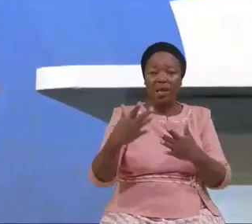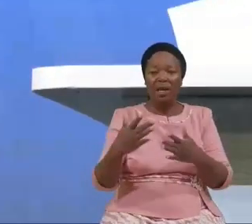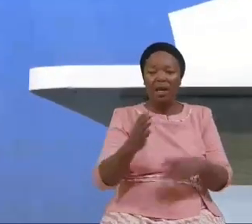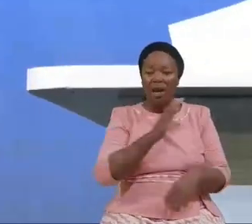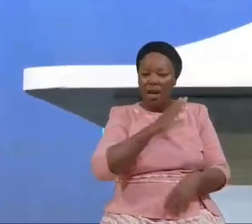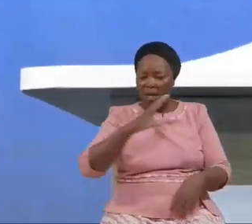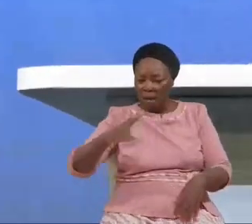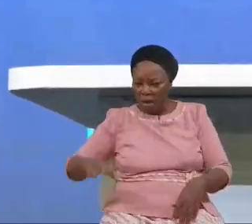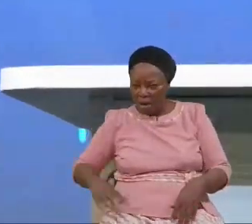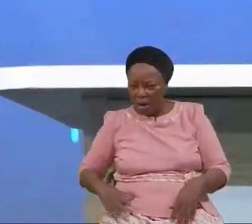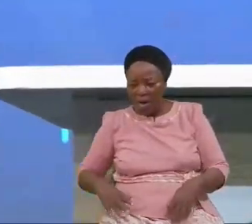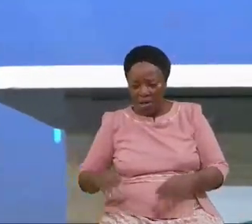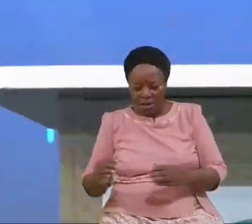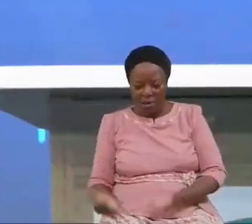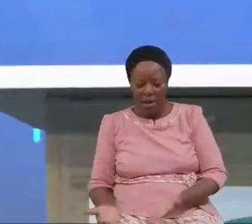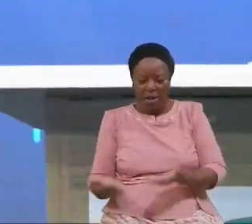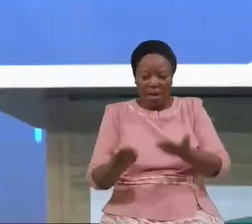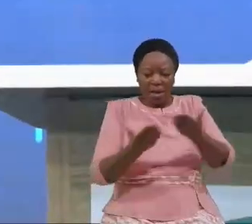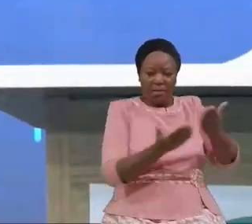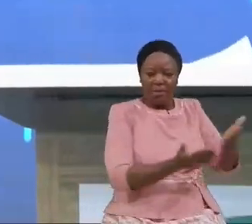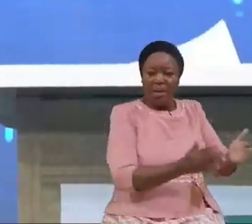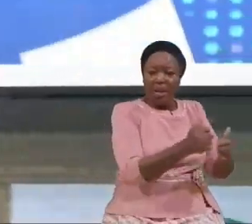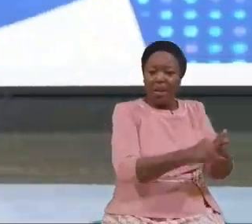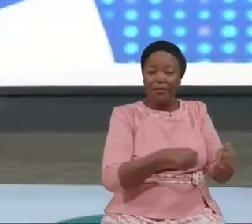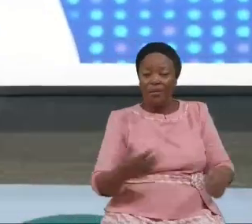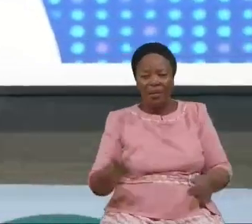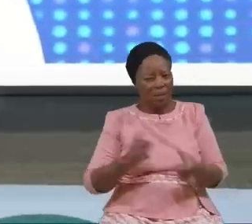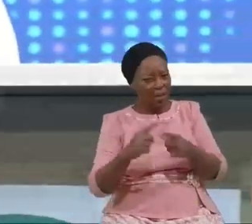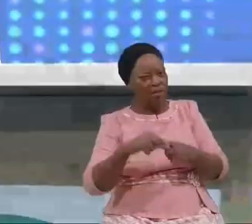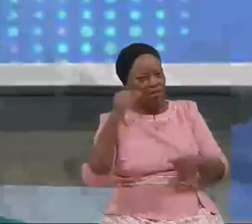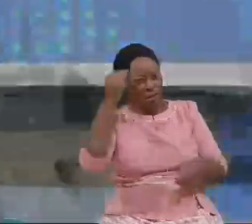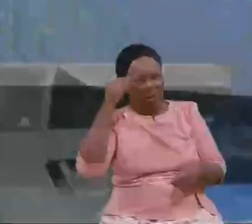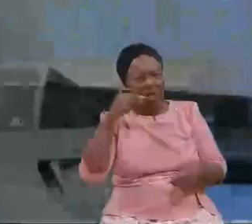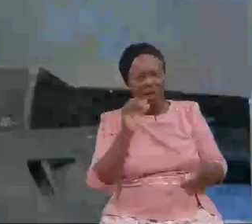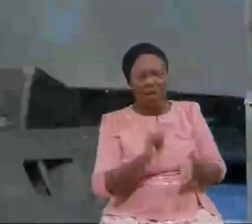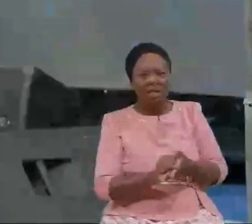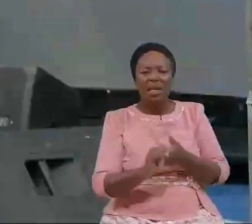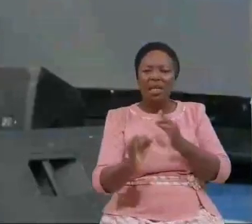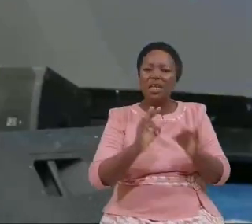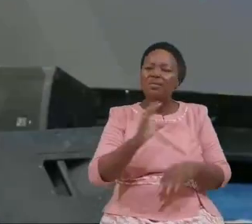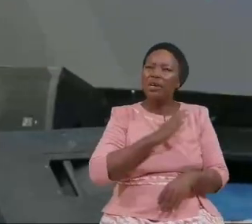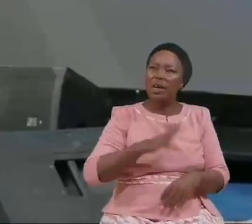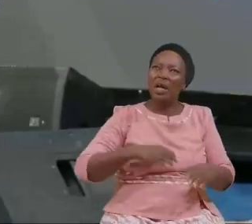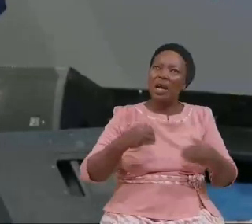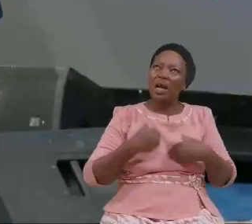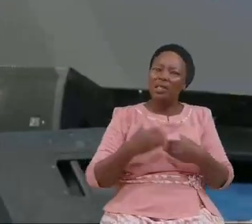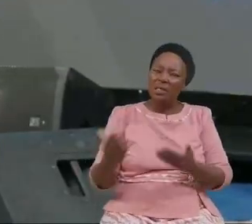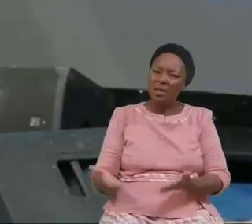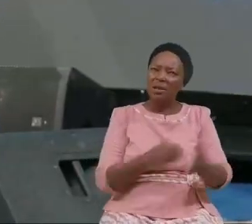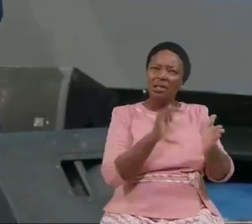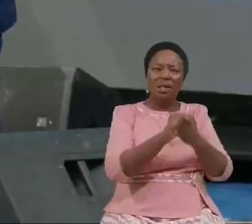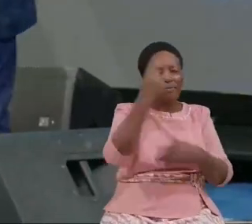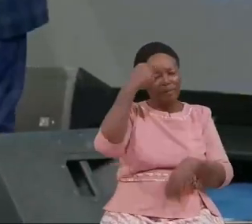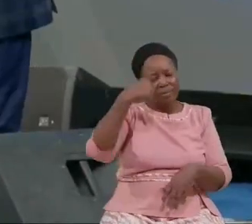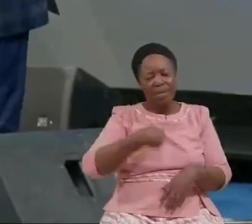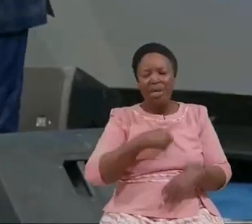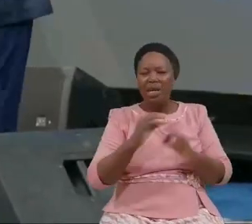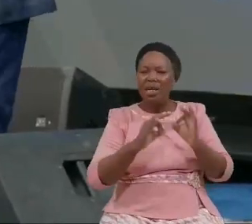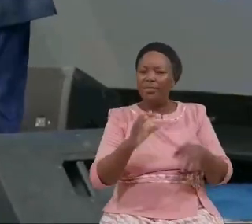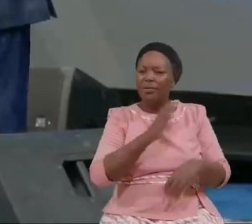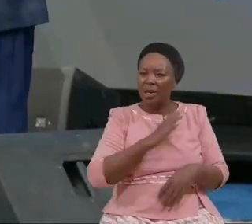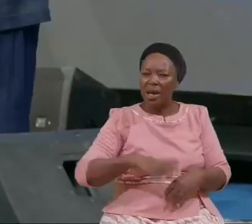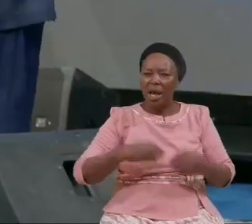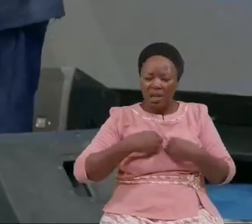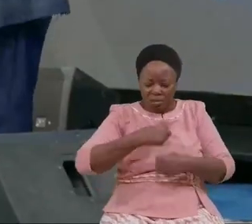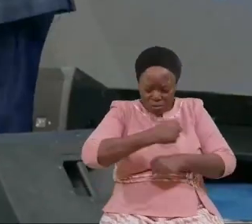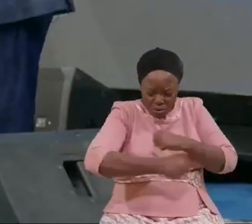tout porter maintenant tu dois réfléchir c'est Chris a porté cela pour moi c'est Christ a souffert